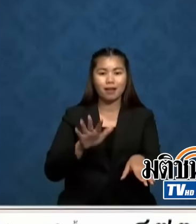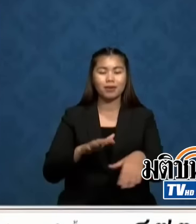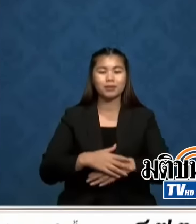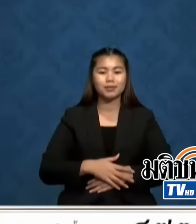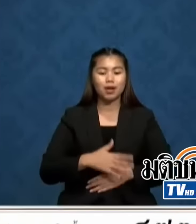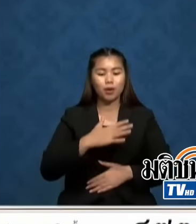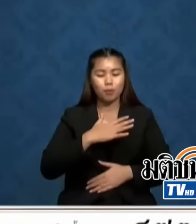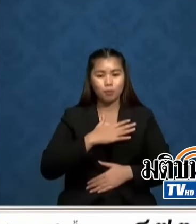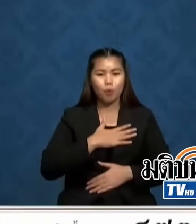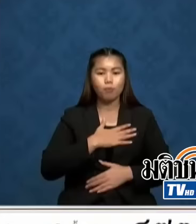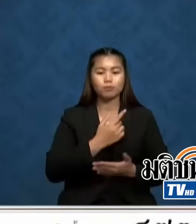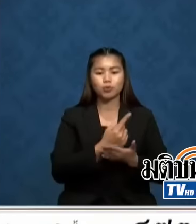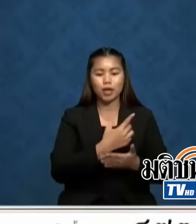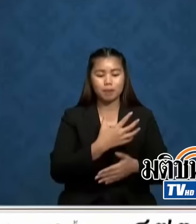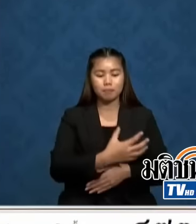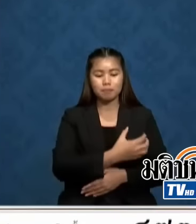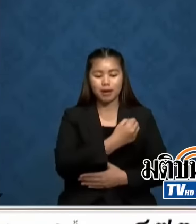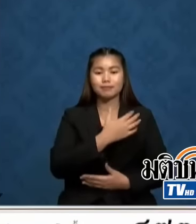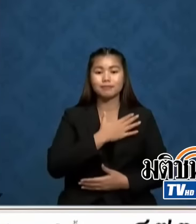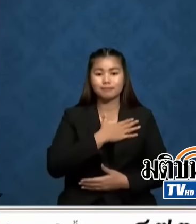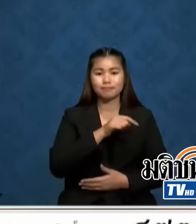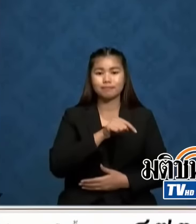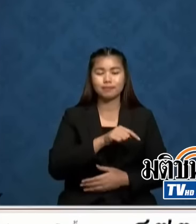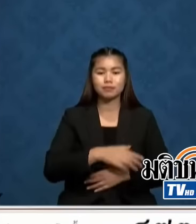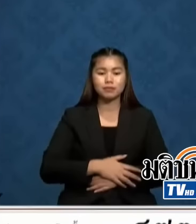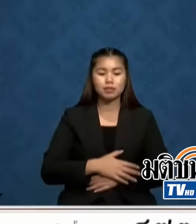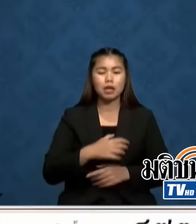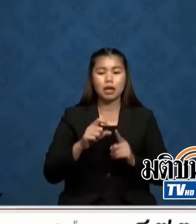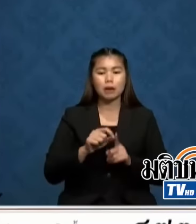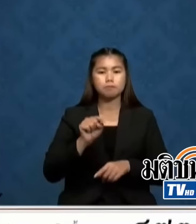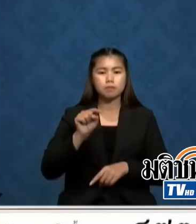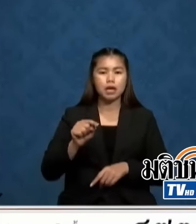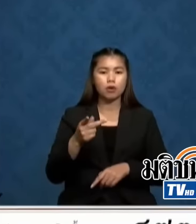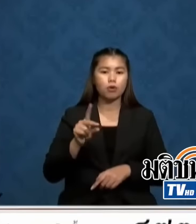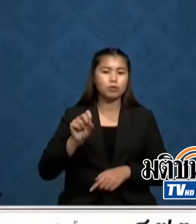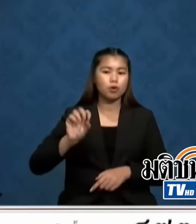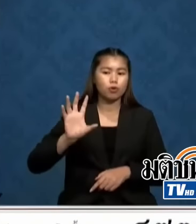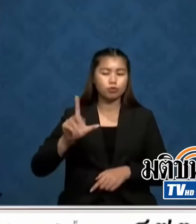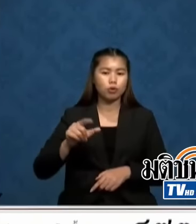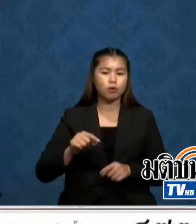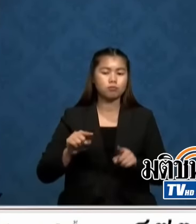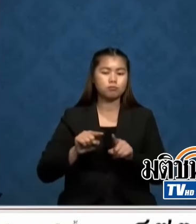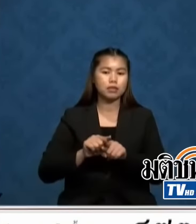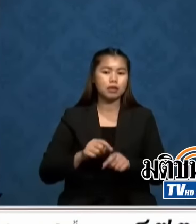ผมและพรรคประชาชาติเรามองว่าคำสั่งคสชทั้ง 3ฉบับไปทำลายหลัก